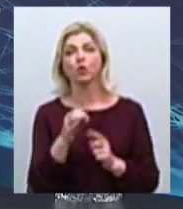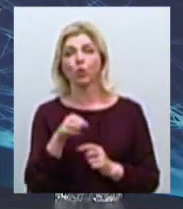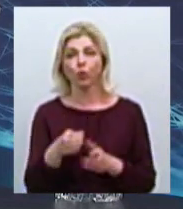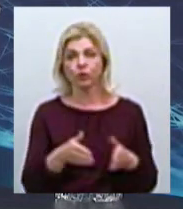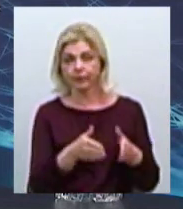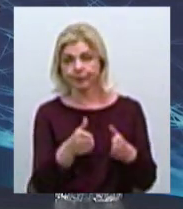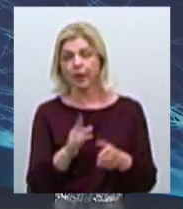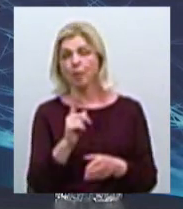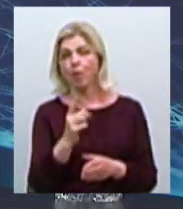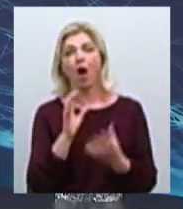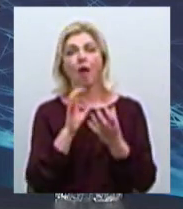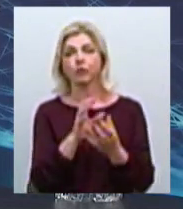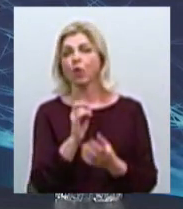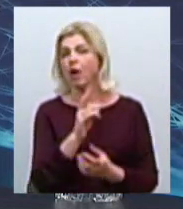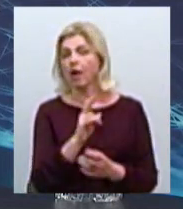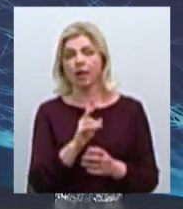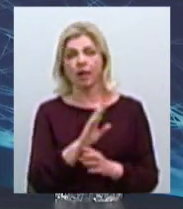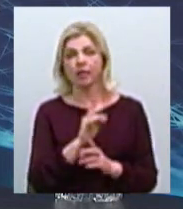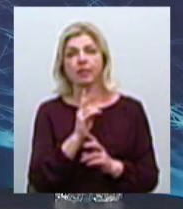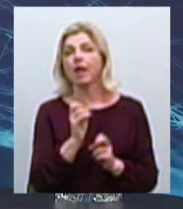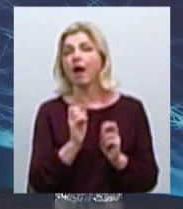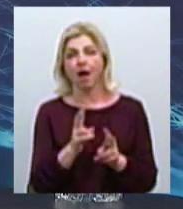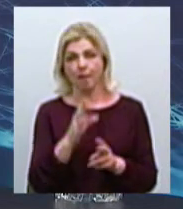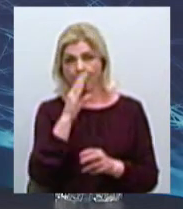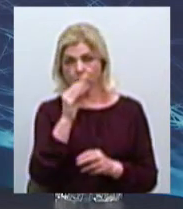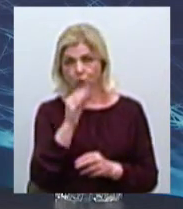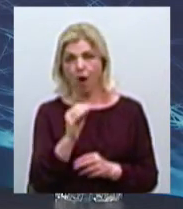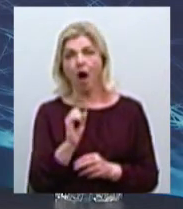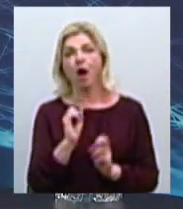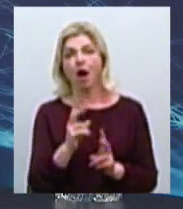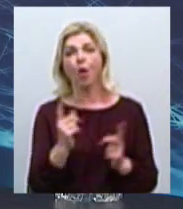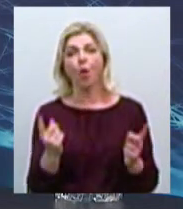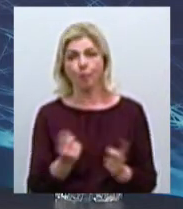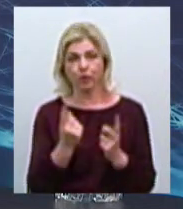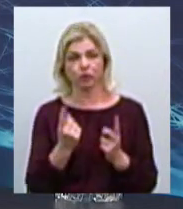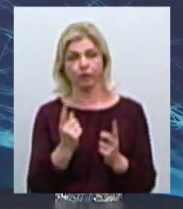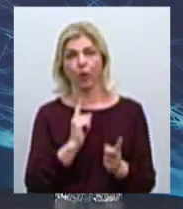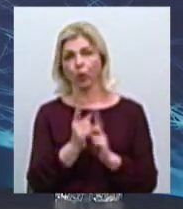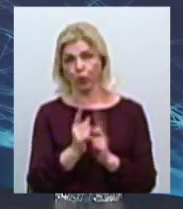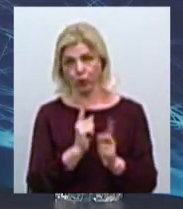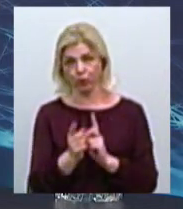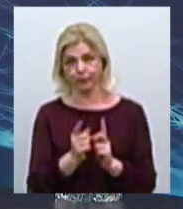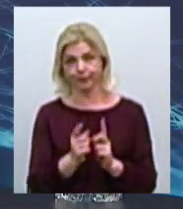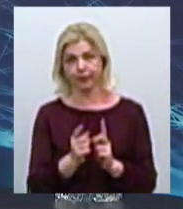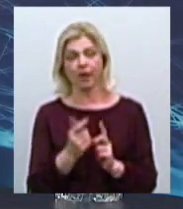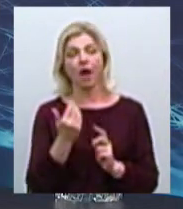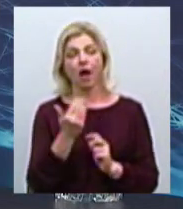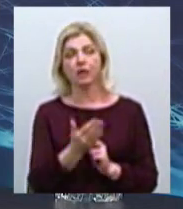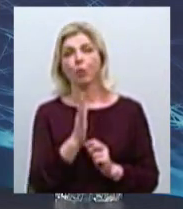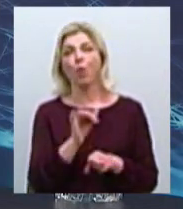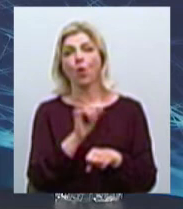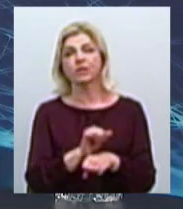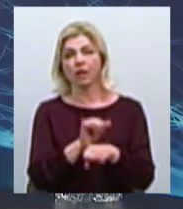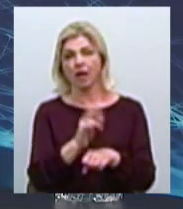будуть ходити не як маршрутні таксі, вони будуть ходити, як називається, звичайного, звичайного руху. Вони будуть зупинятися на